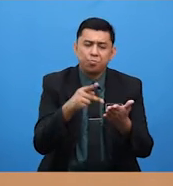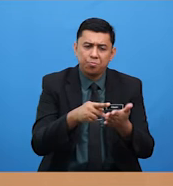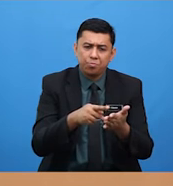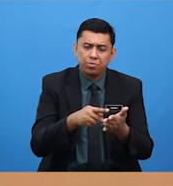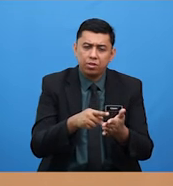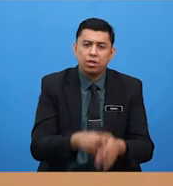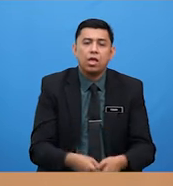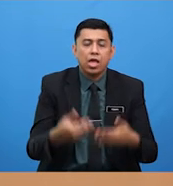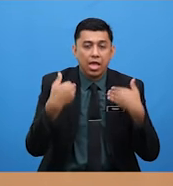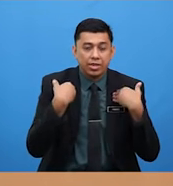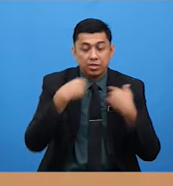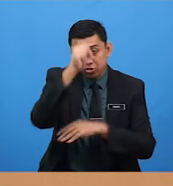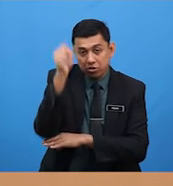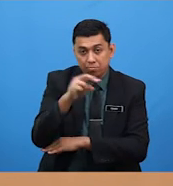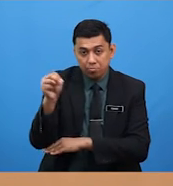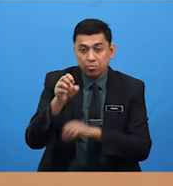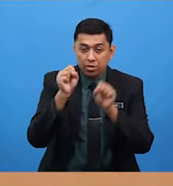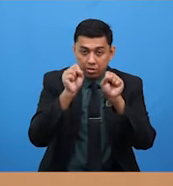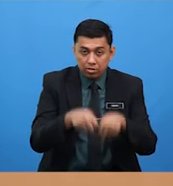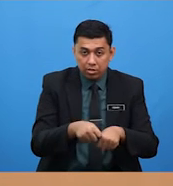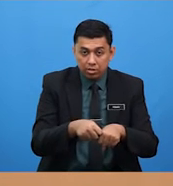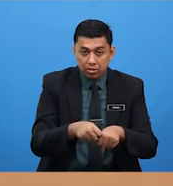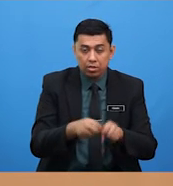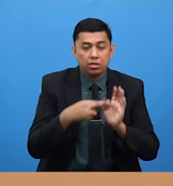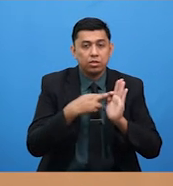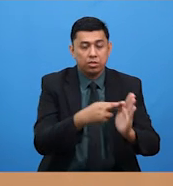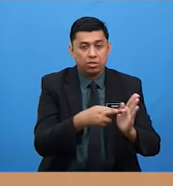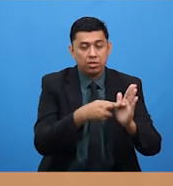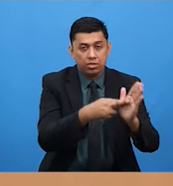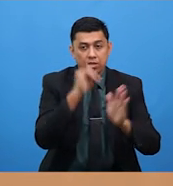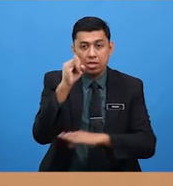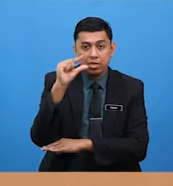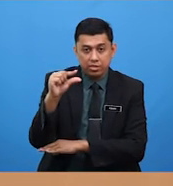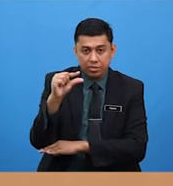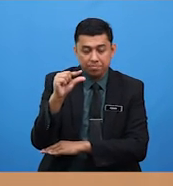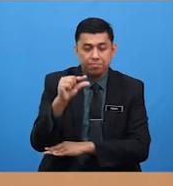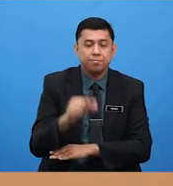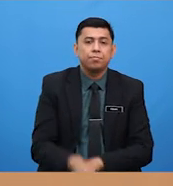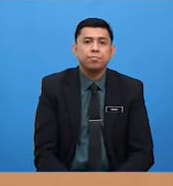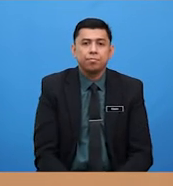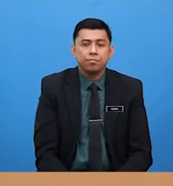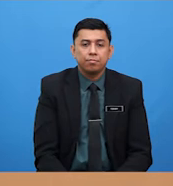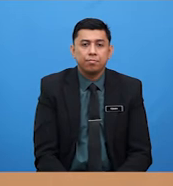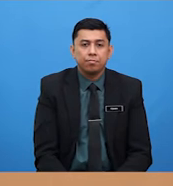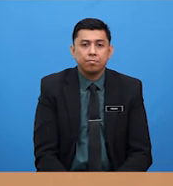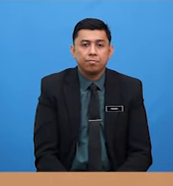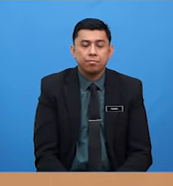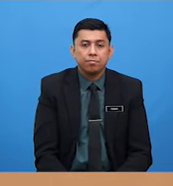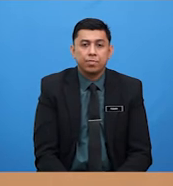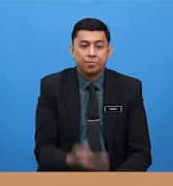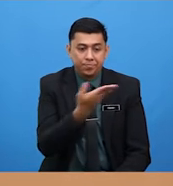Sekiranya murid-murid mempunyai sebarang persoalan, boleh tujukan kepada saya di IG peribadi saya